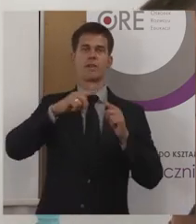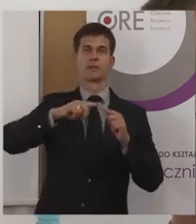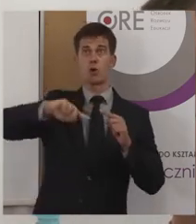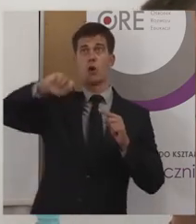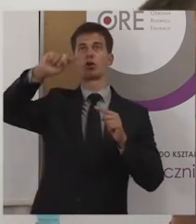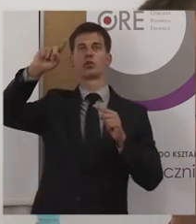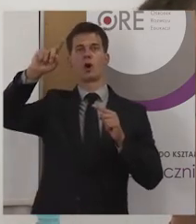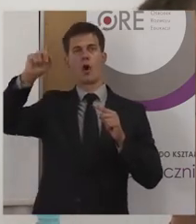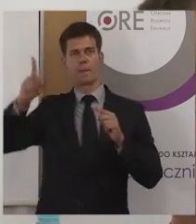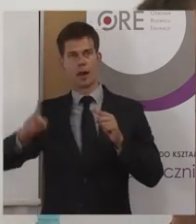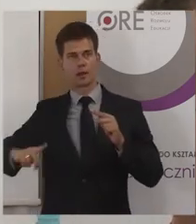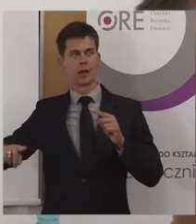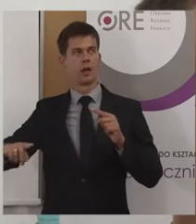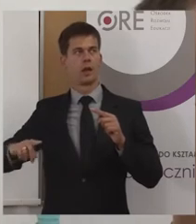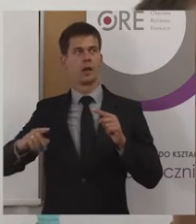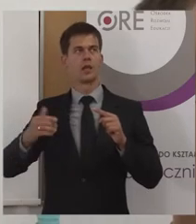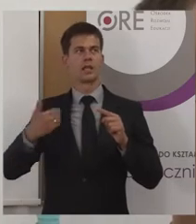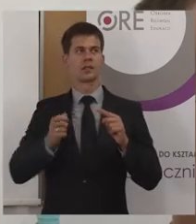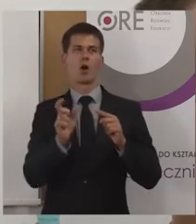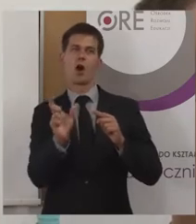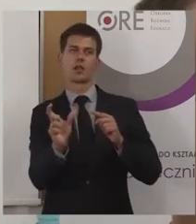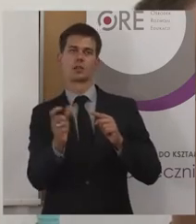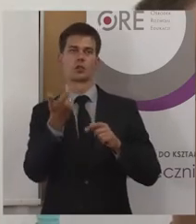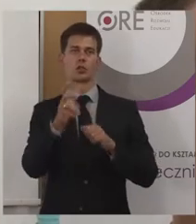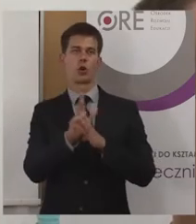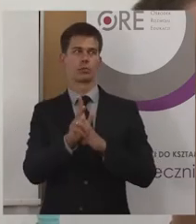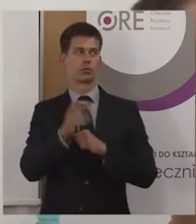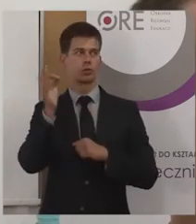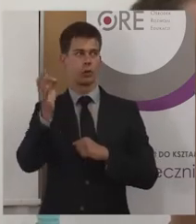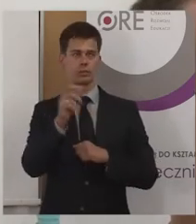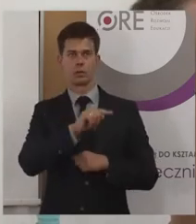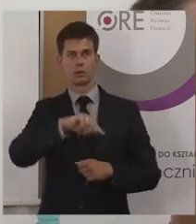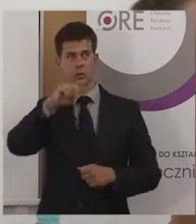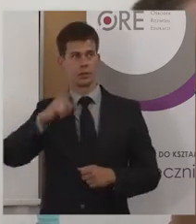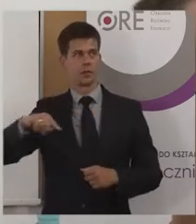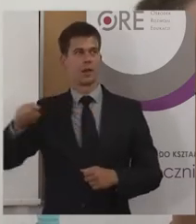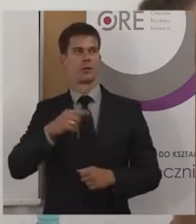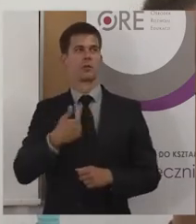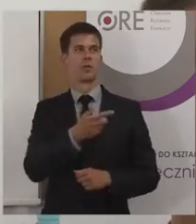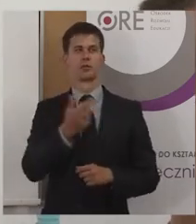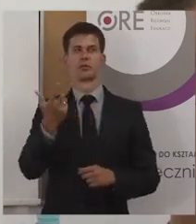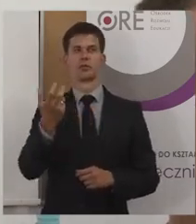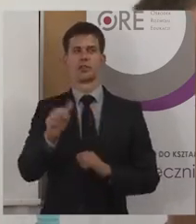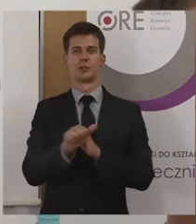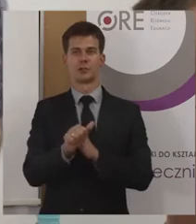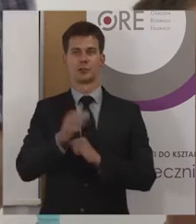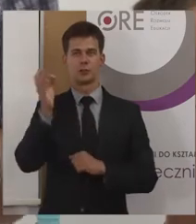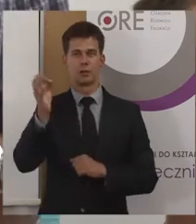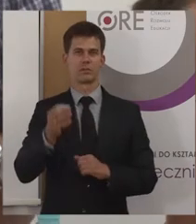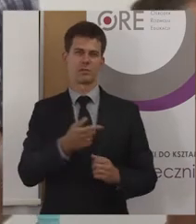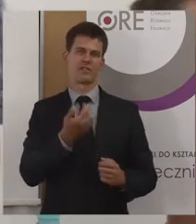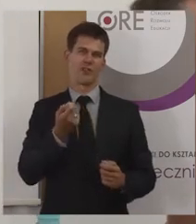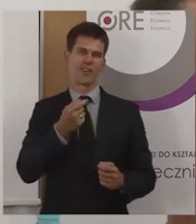opada, że tam jest okres 180 stopni, chociaż jest 360 tak naprawdę. No, proszę